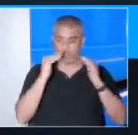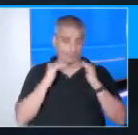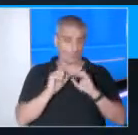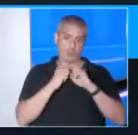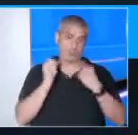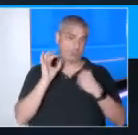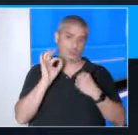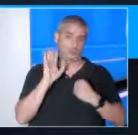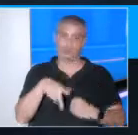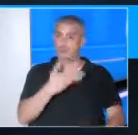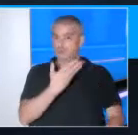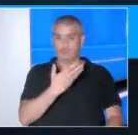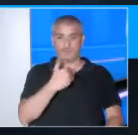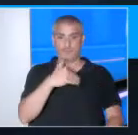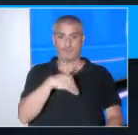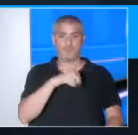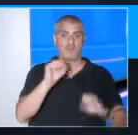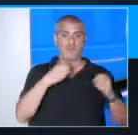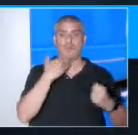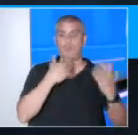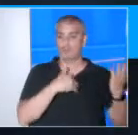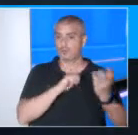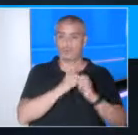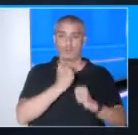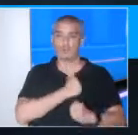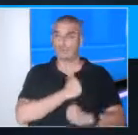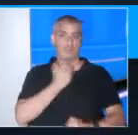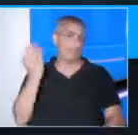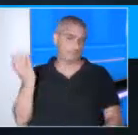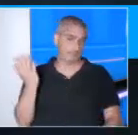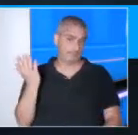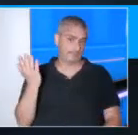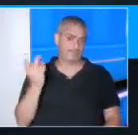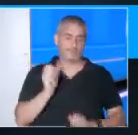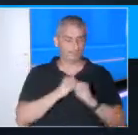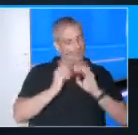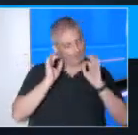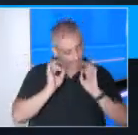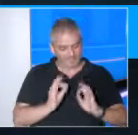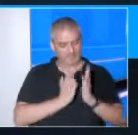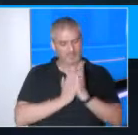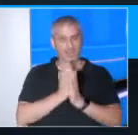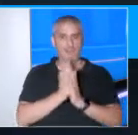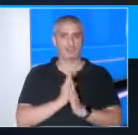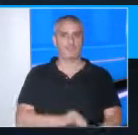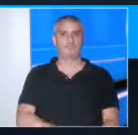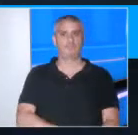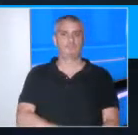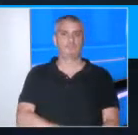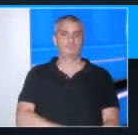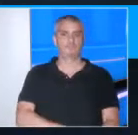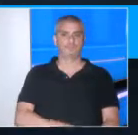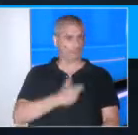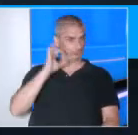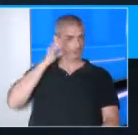מהתורה שיש ברחוב הקבלן בירושלים, או בבני ברק. תורה אמיתית וכנה. אז מה זה, התנסות